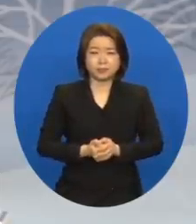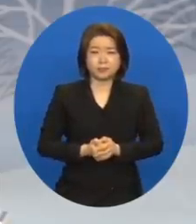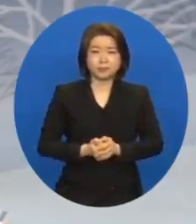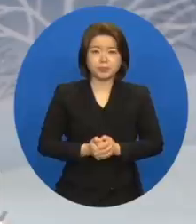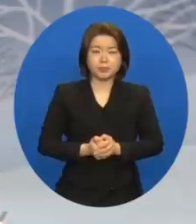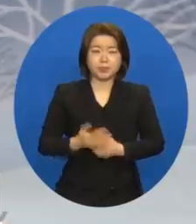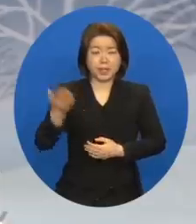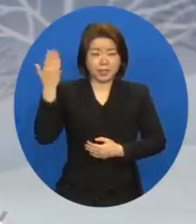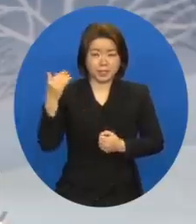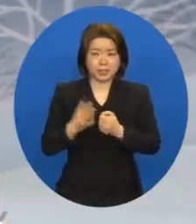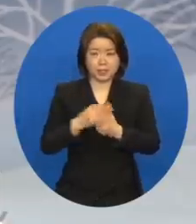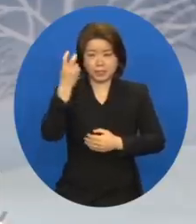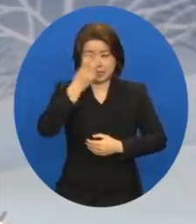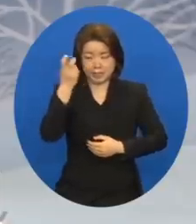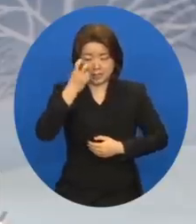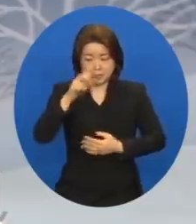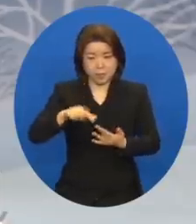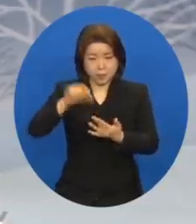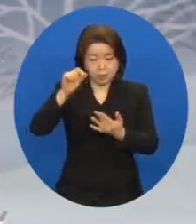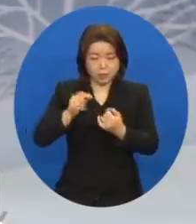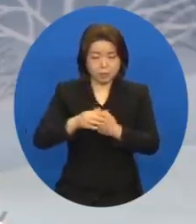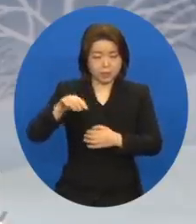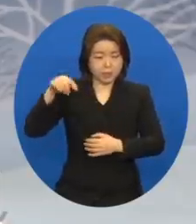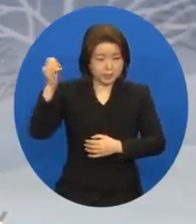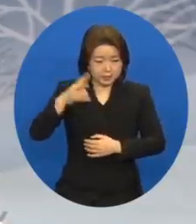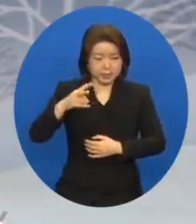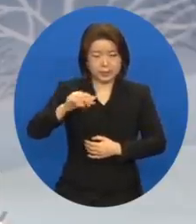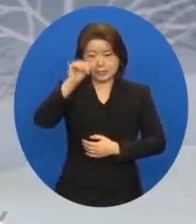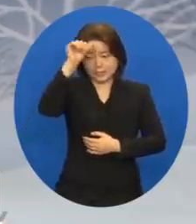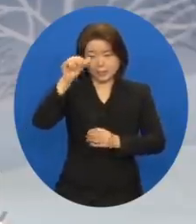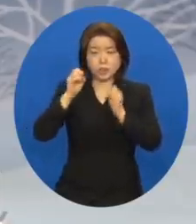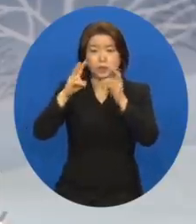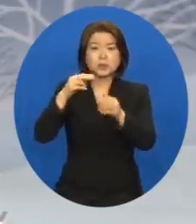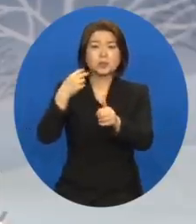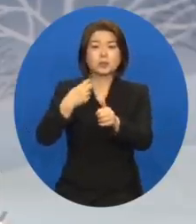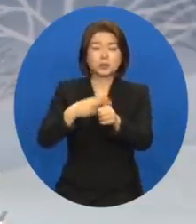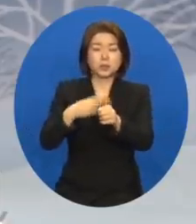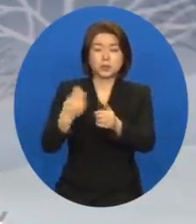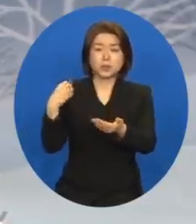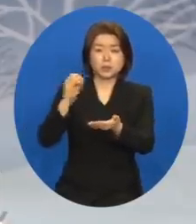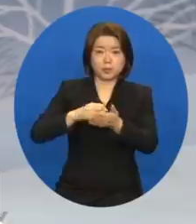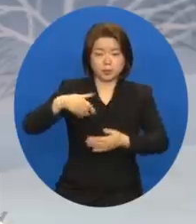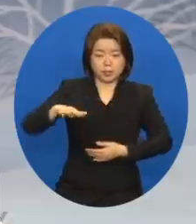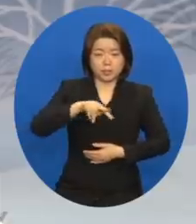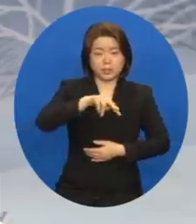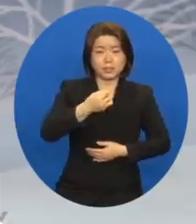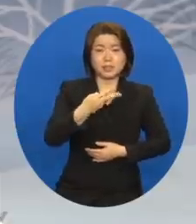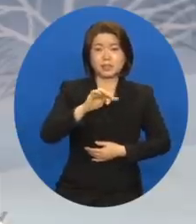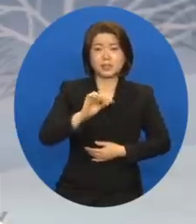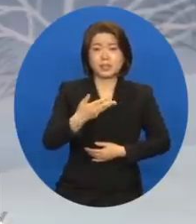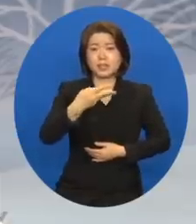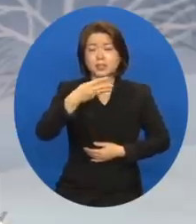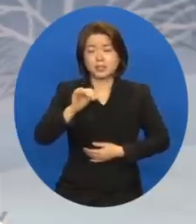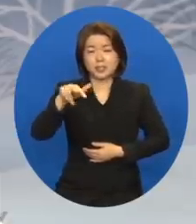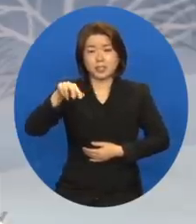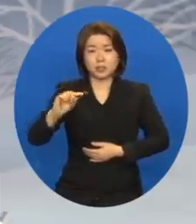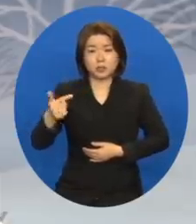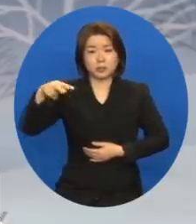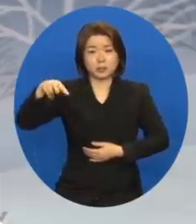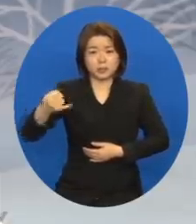감독으로 선출되고도 다시 인도 선교사로 돌아갔던 스텔리 존스 선교사님,